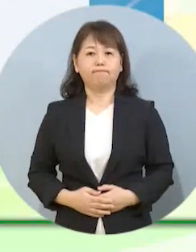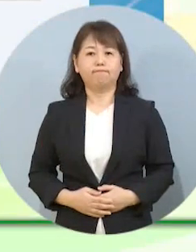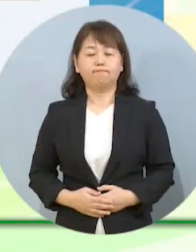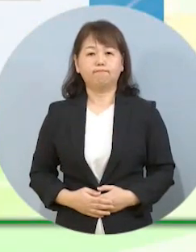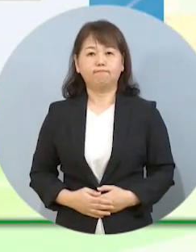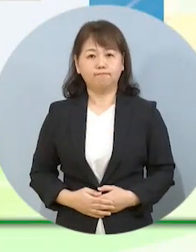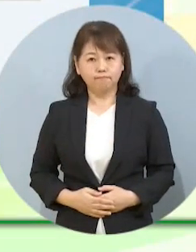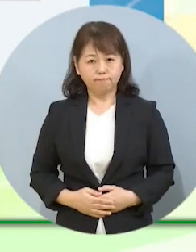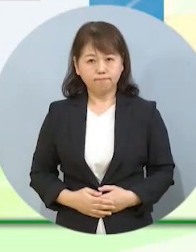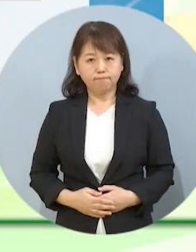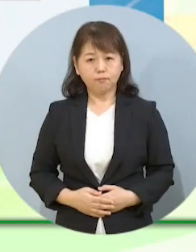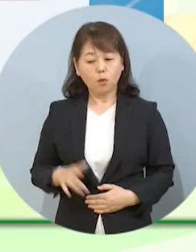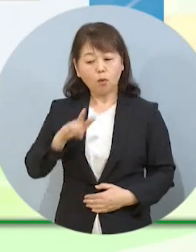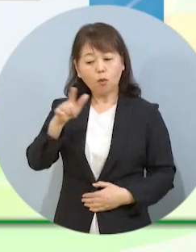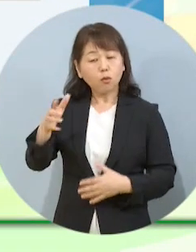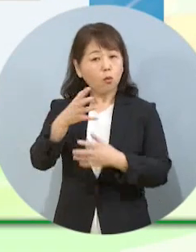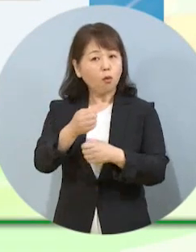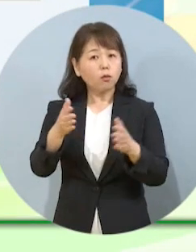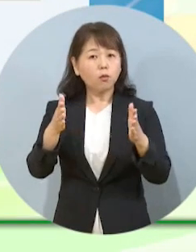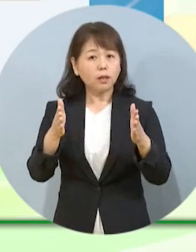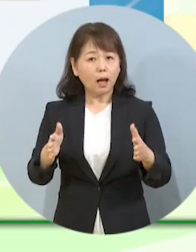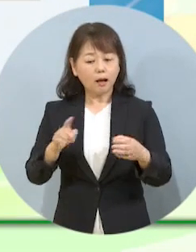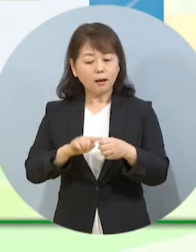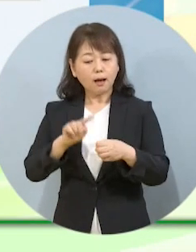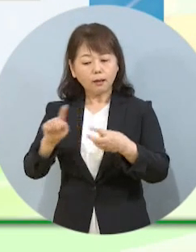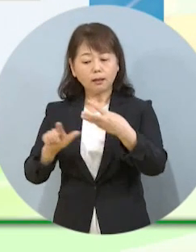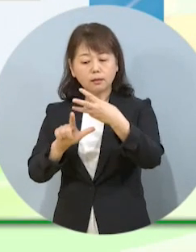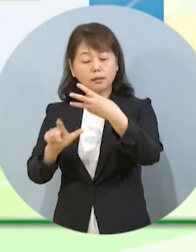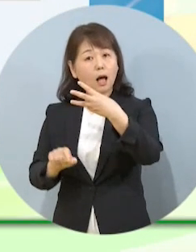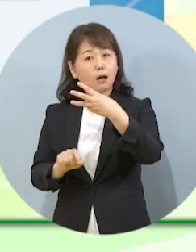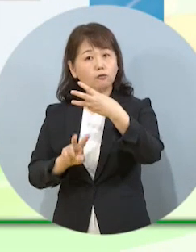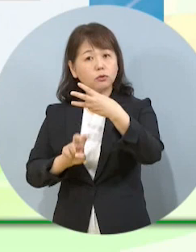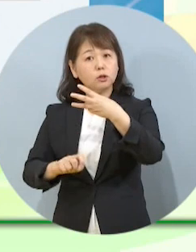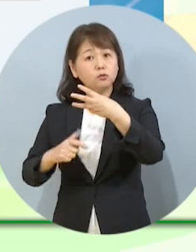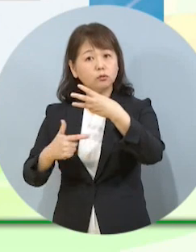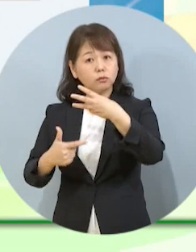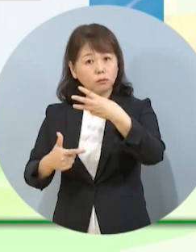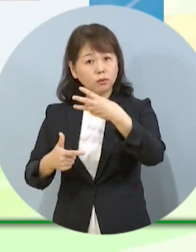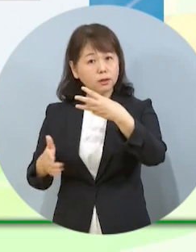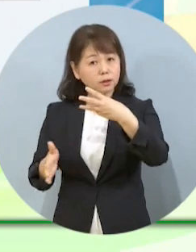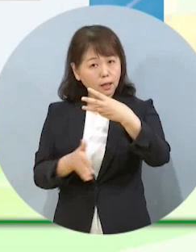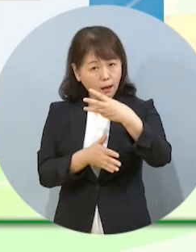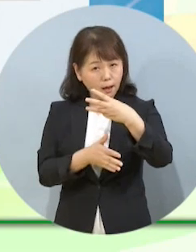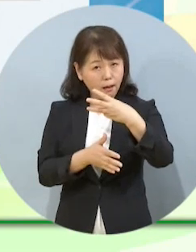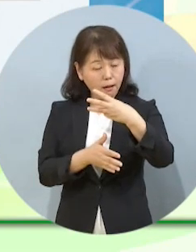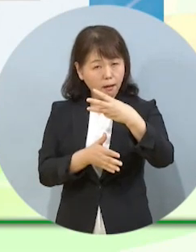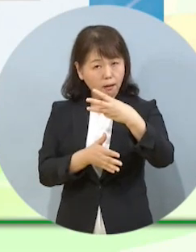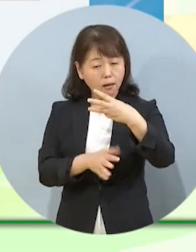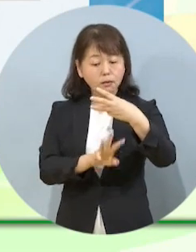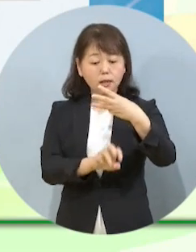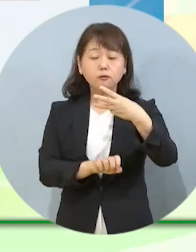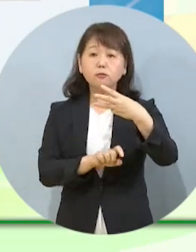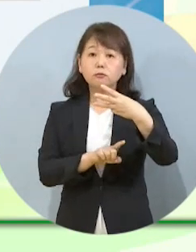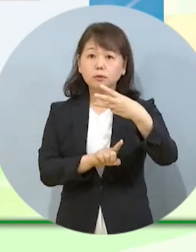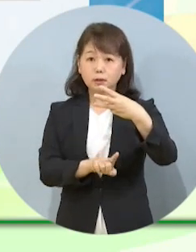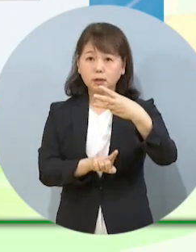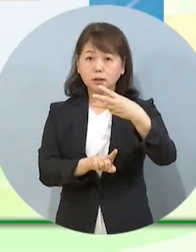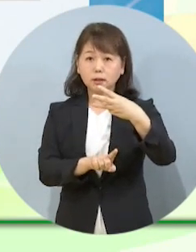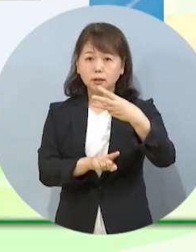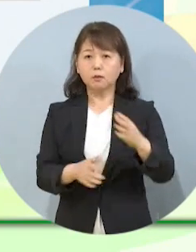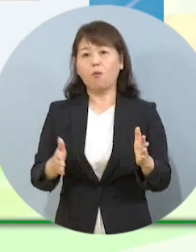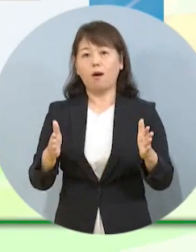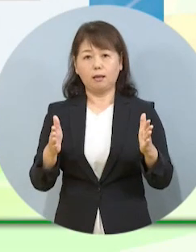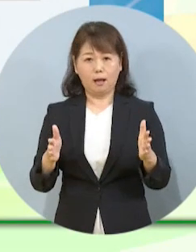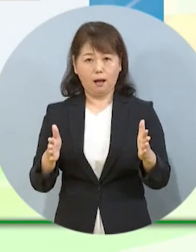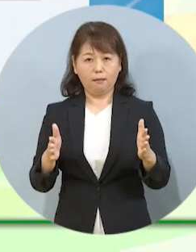アイルランドへの渡航期間は来年の3月26日火曜日から31日日曜